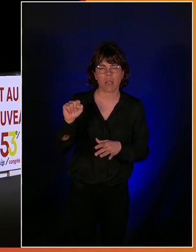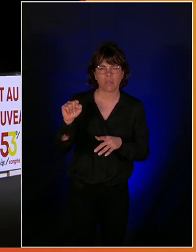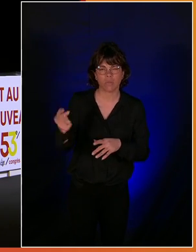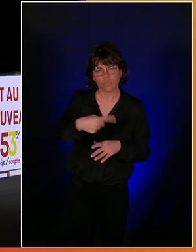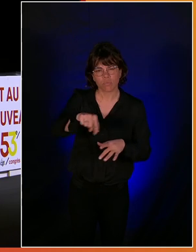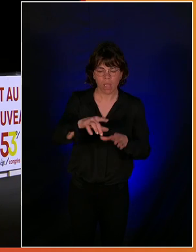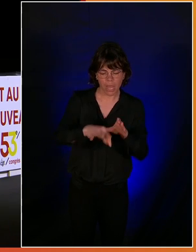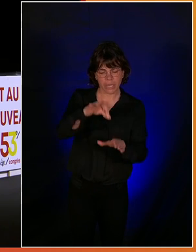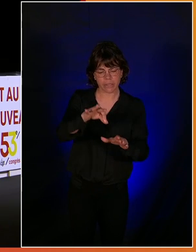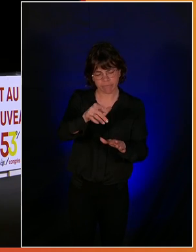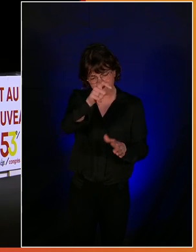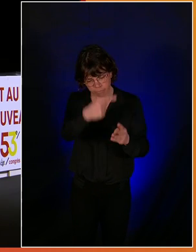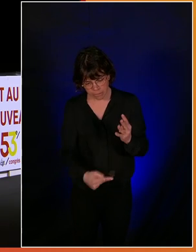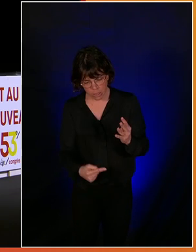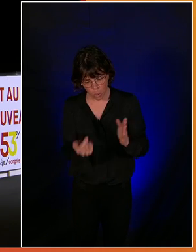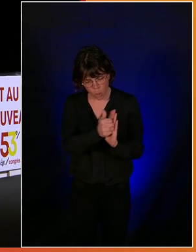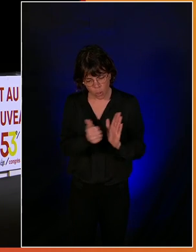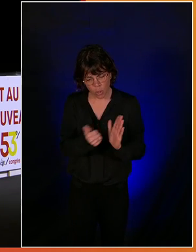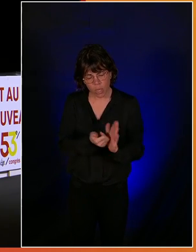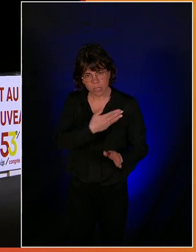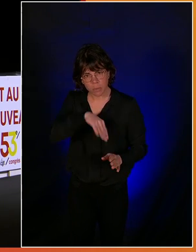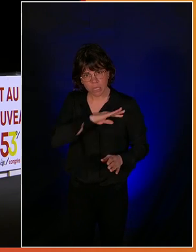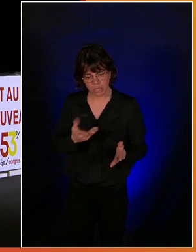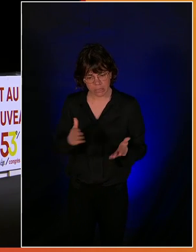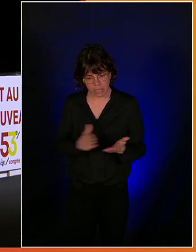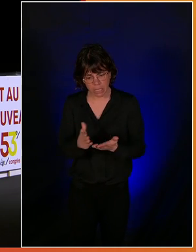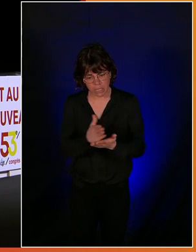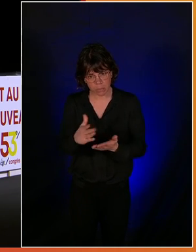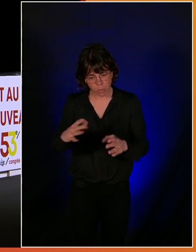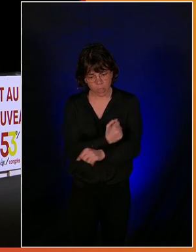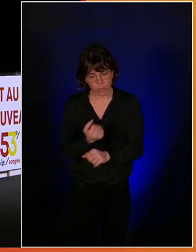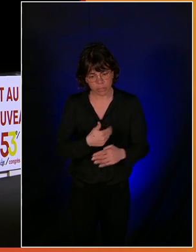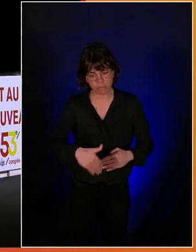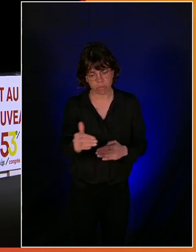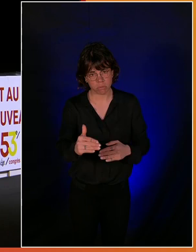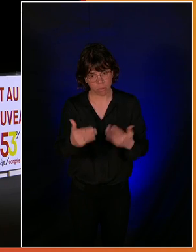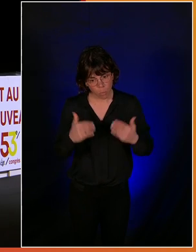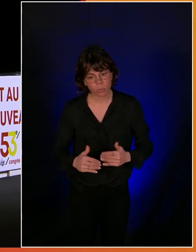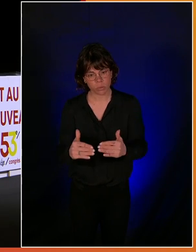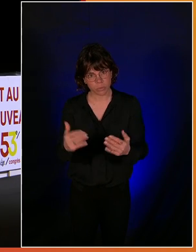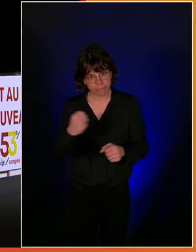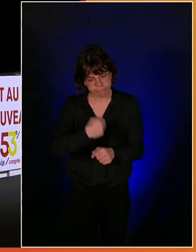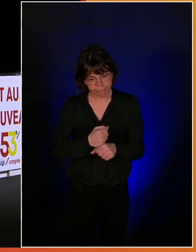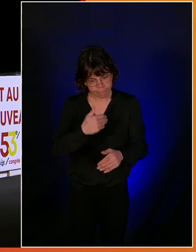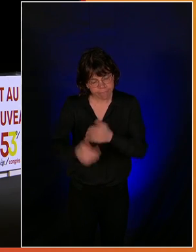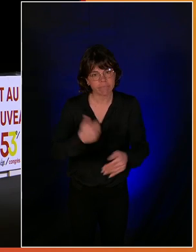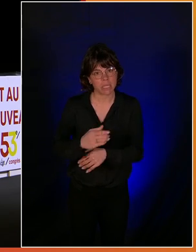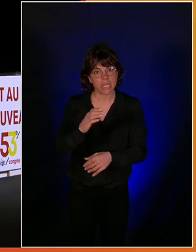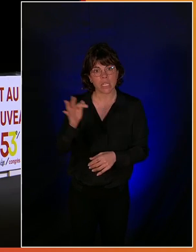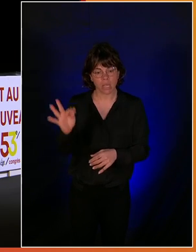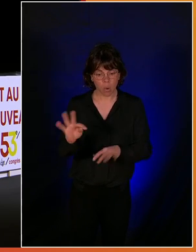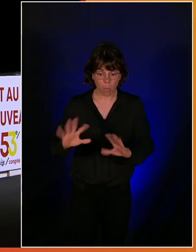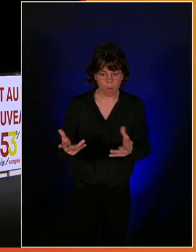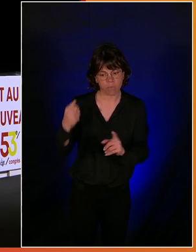élire auront la responsabilité de définir la stratégie nécessaire pour y parvenir et de conduire l'activité de la Confédération en matière de